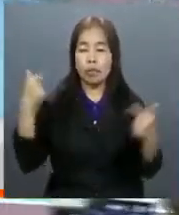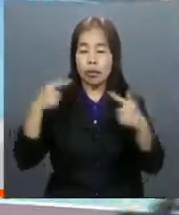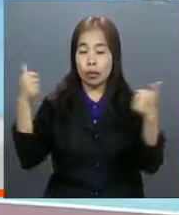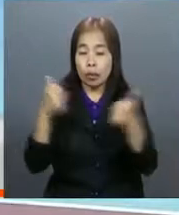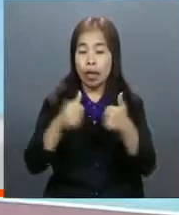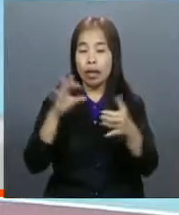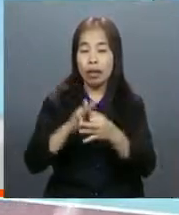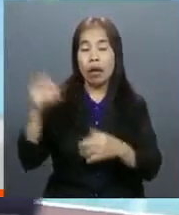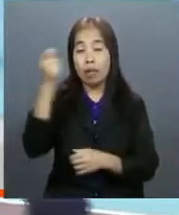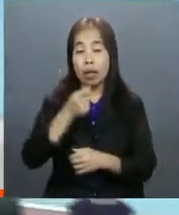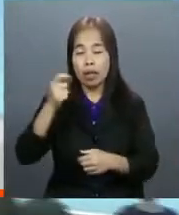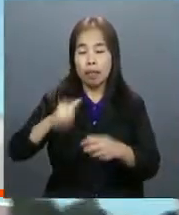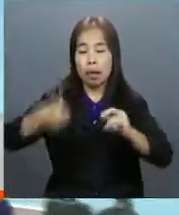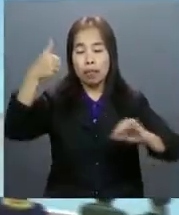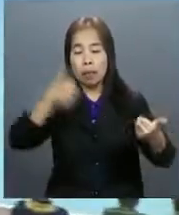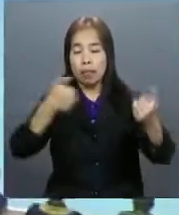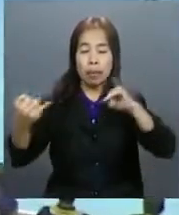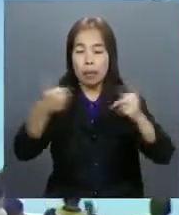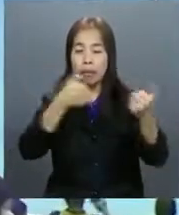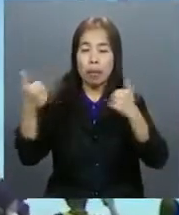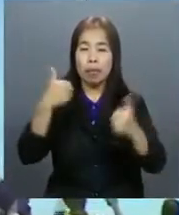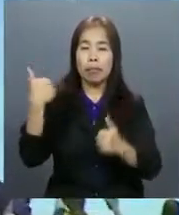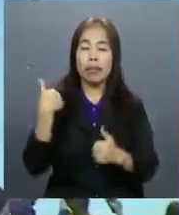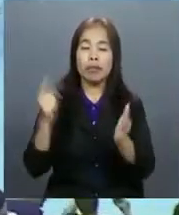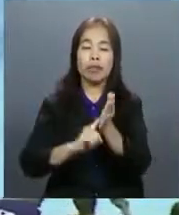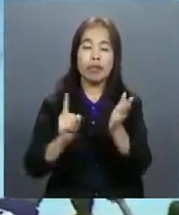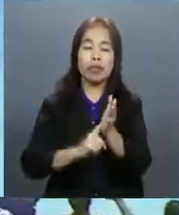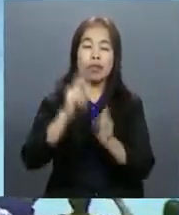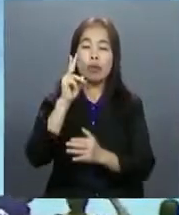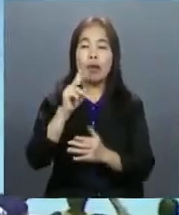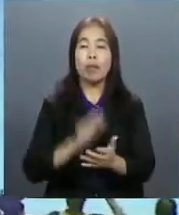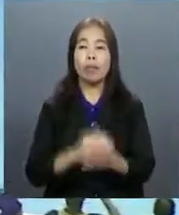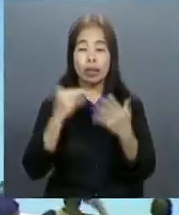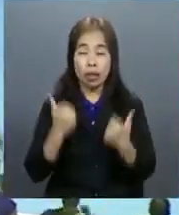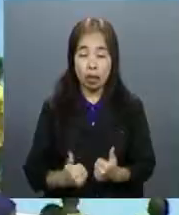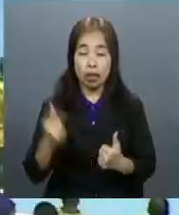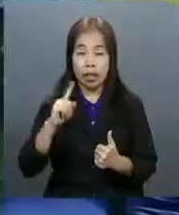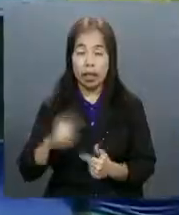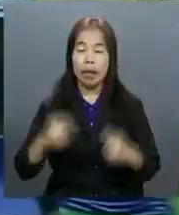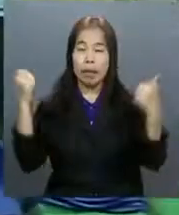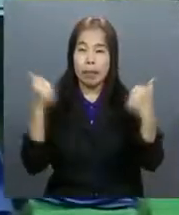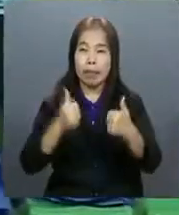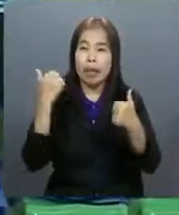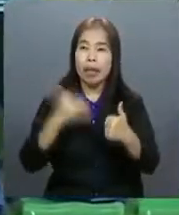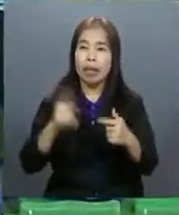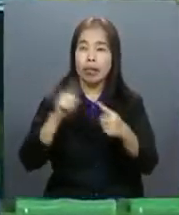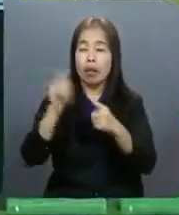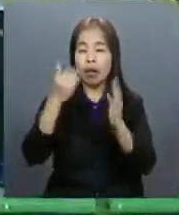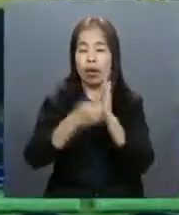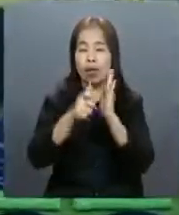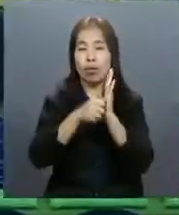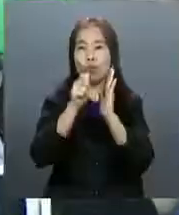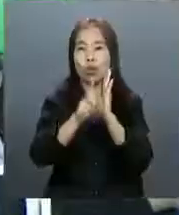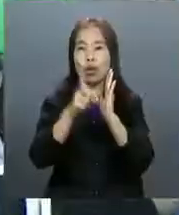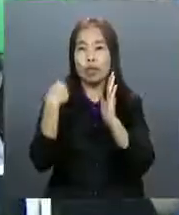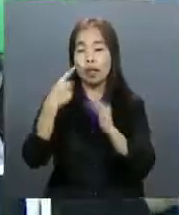ทั้ง2ทีมผลัดกันแพ้และชนะทีมละ2ครั้งขณะที่ล่าสุดพบกันในรายการ Thailand Fight 2010ที่จังหวัดอุดรธานีไทยช